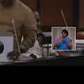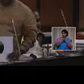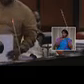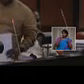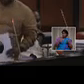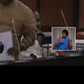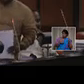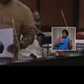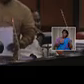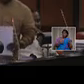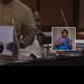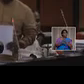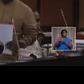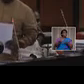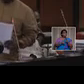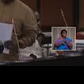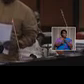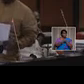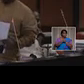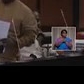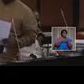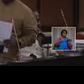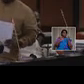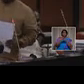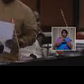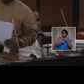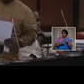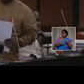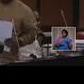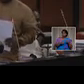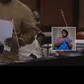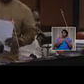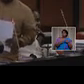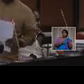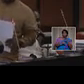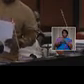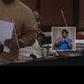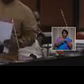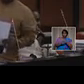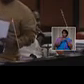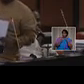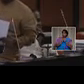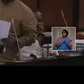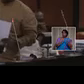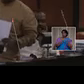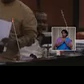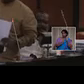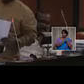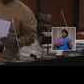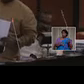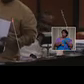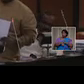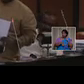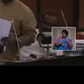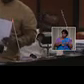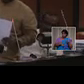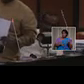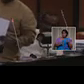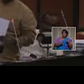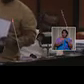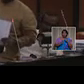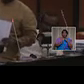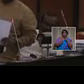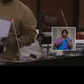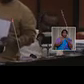பெற்றிருந்தோம். அன்றைய காலகட்டங்களிலே எம்இபியை பிரதிநிதித்துவப்படுத்தி கௌரவ பிரதமர் அவர்கள் 3 பாராளுமன்ற உறுப்பினர்களை